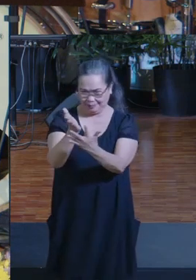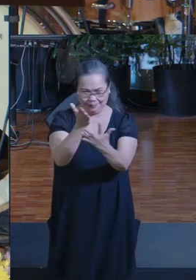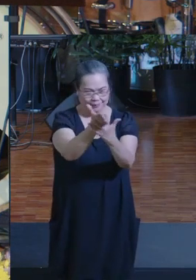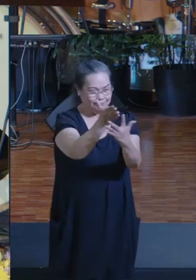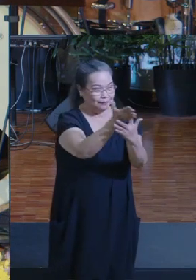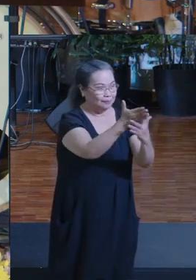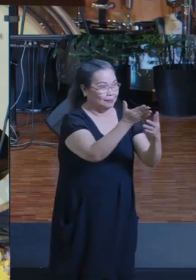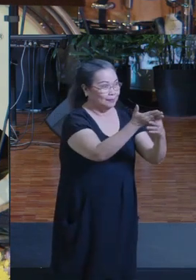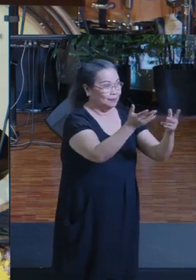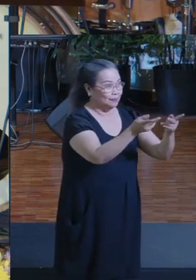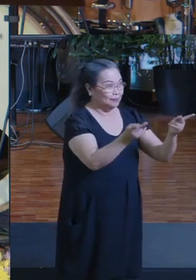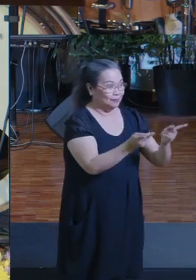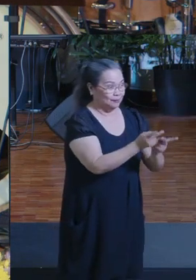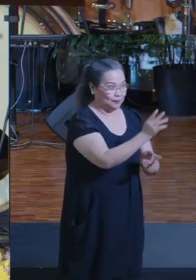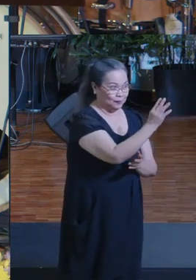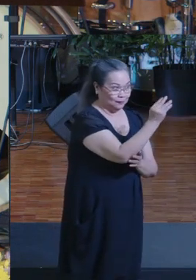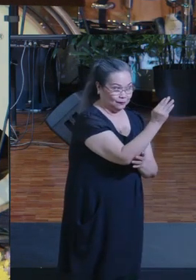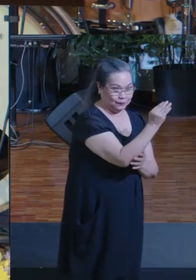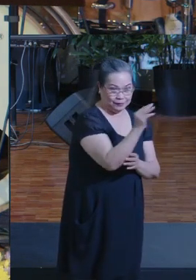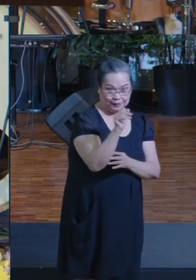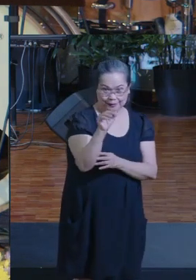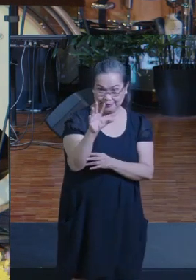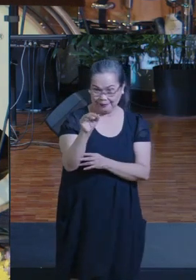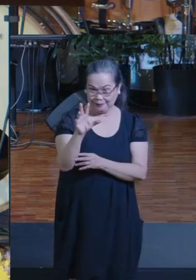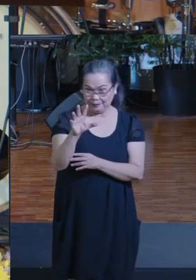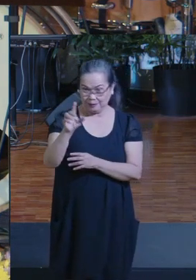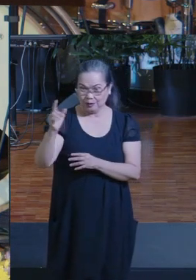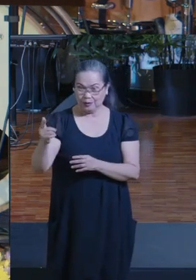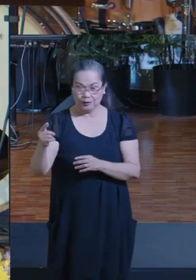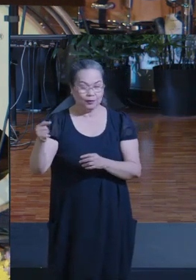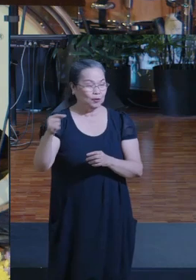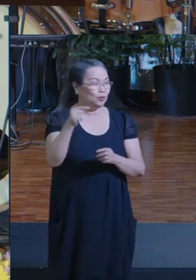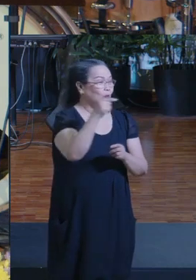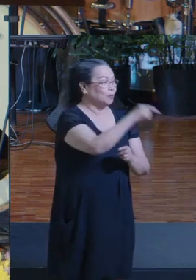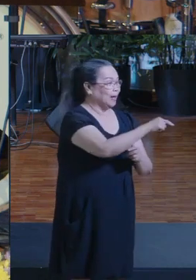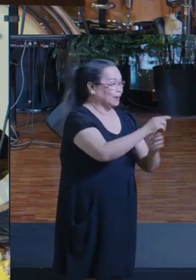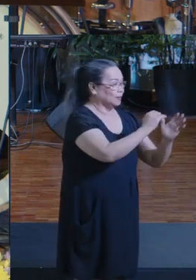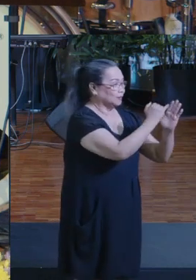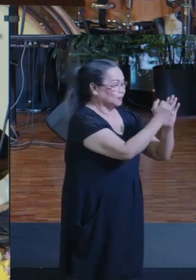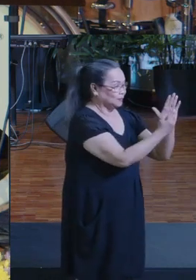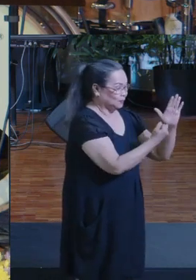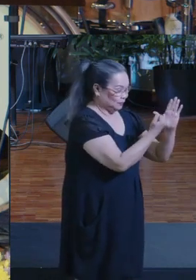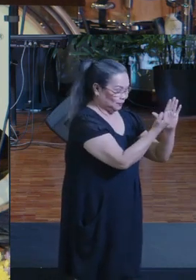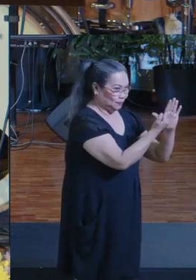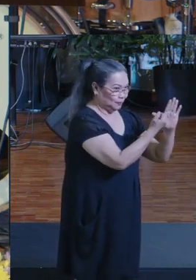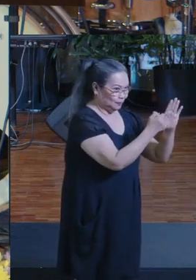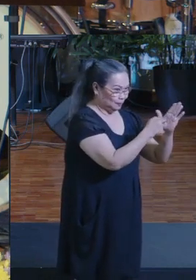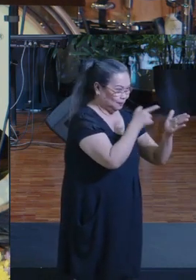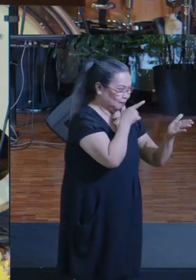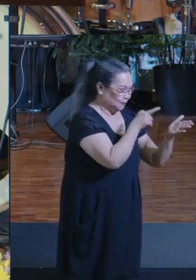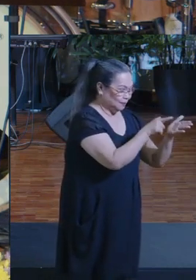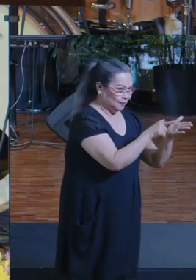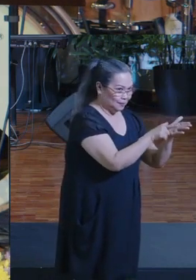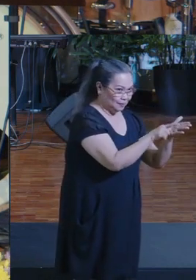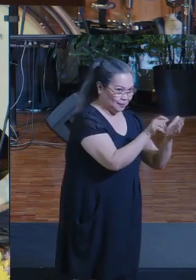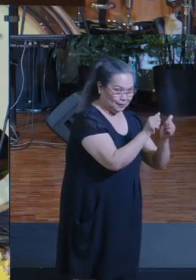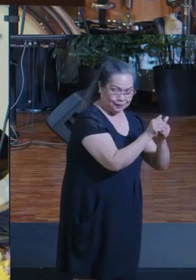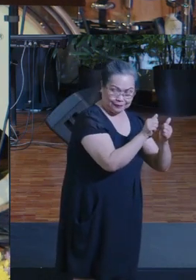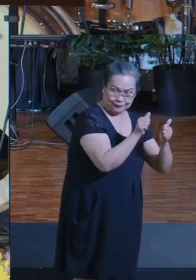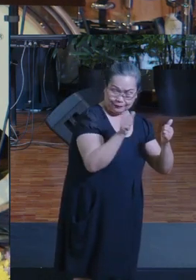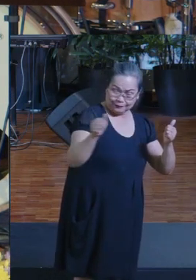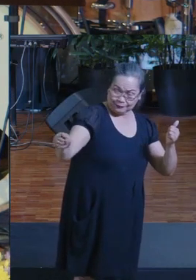15, kung saan nag-meeting sila sa Jerusalem, sinulat niya itong sulat na ito sa mga churches sa